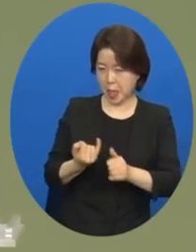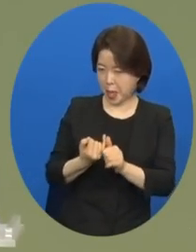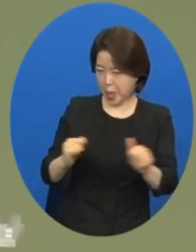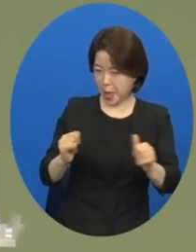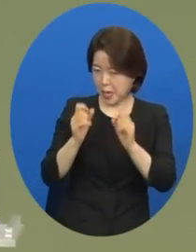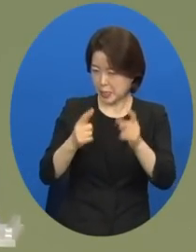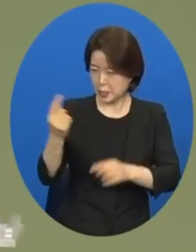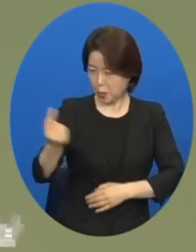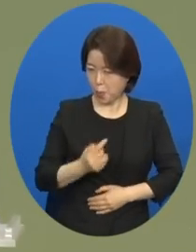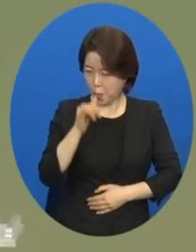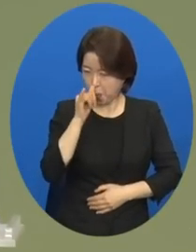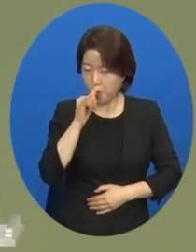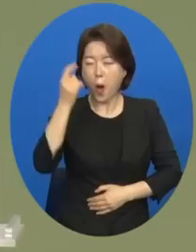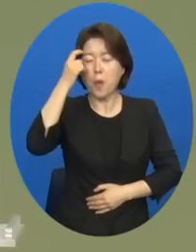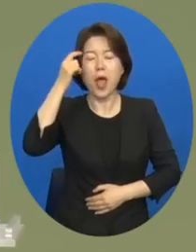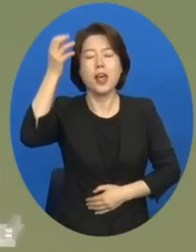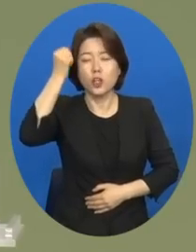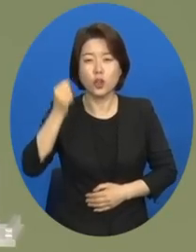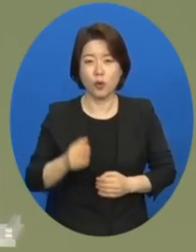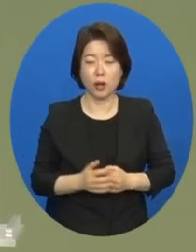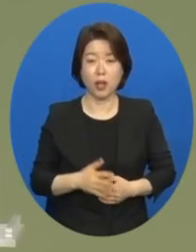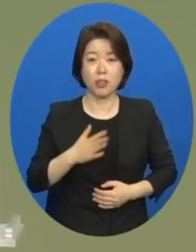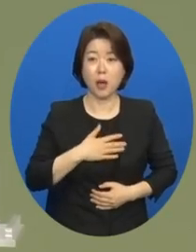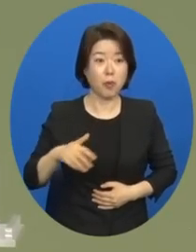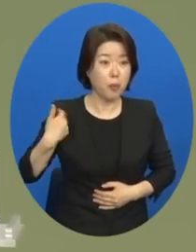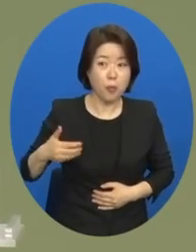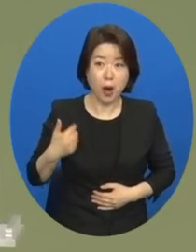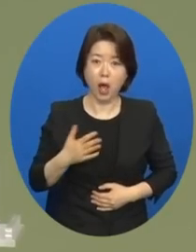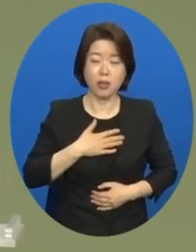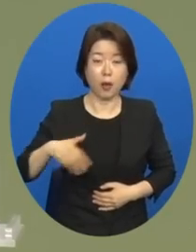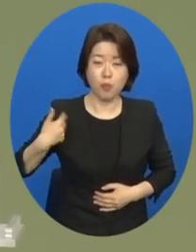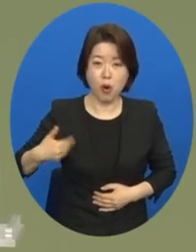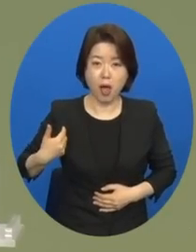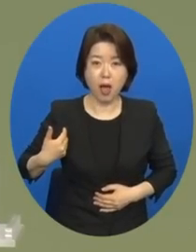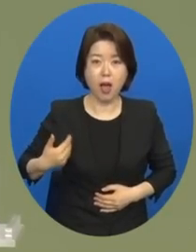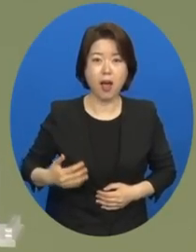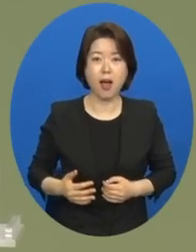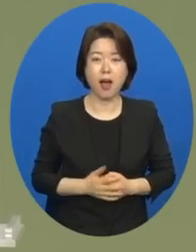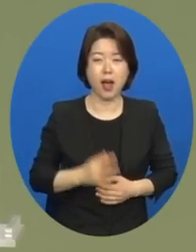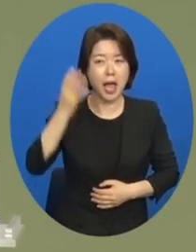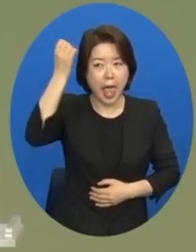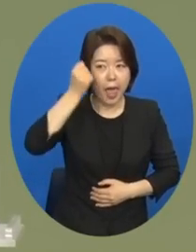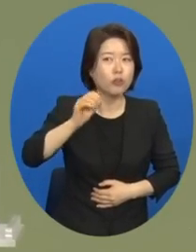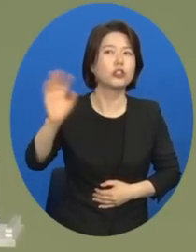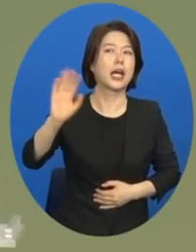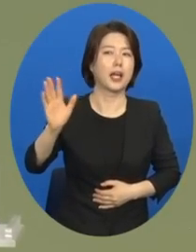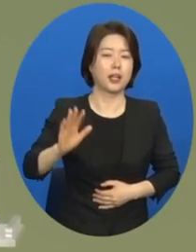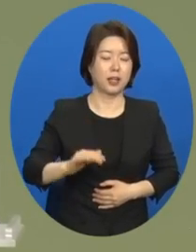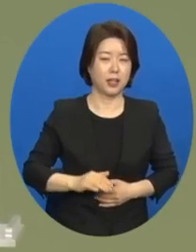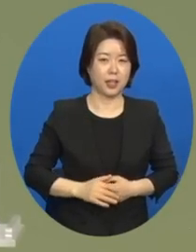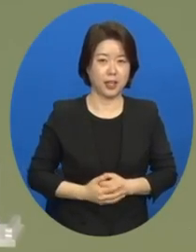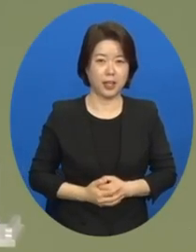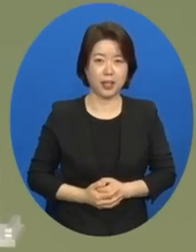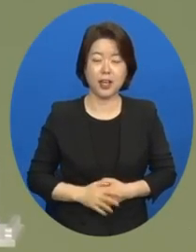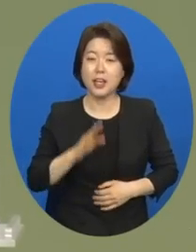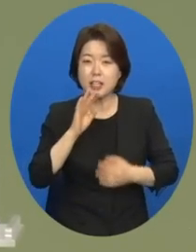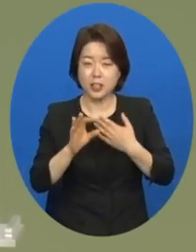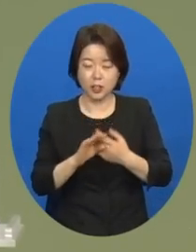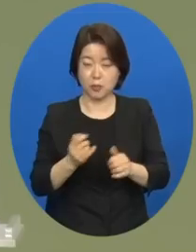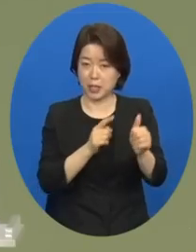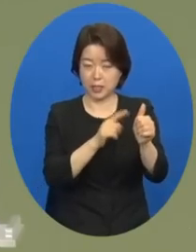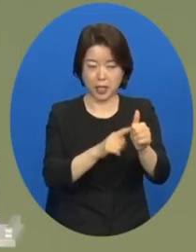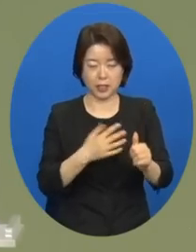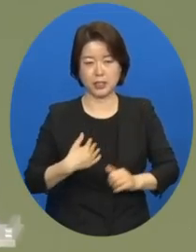헤어질 기회가 왔는데 내가 맨날 모르는 거예요 안 외워요 그런 거 그럼 이제 맨날